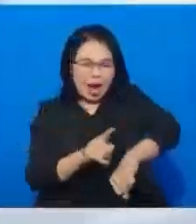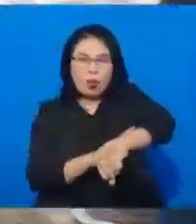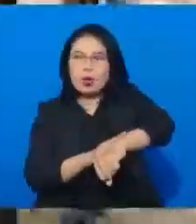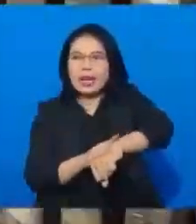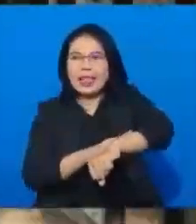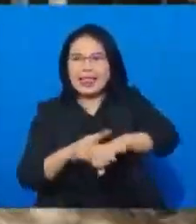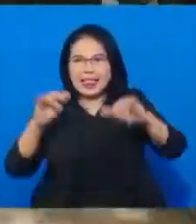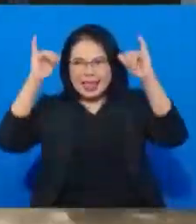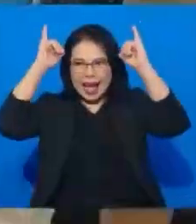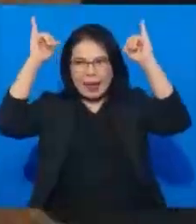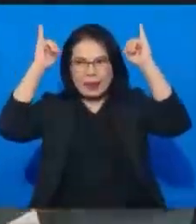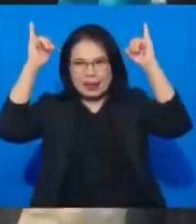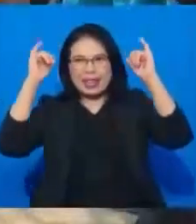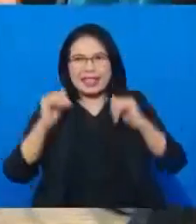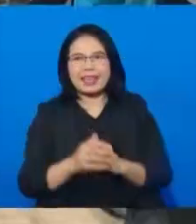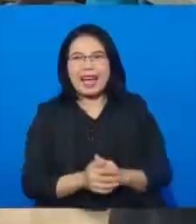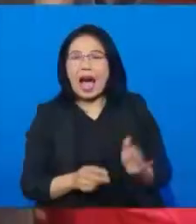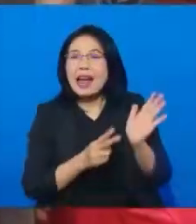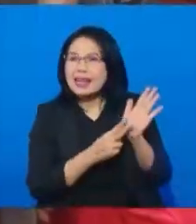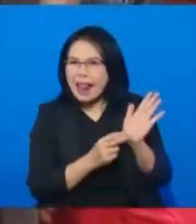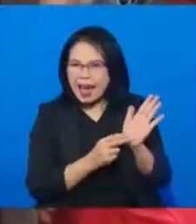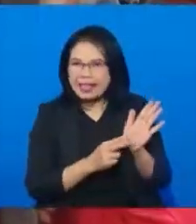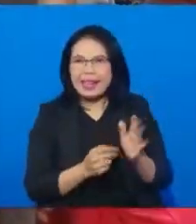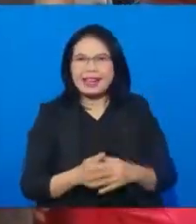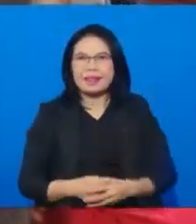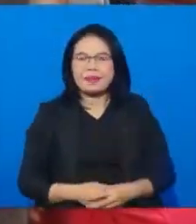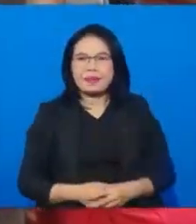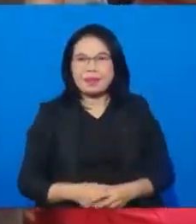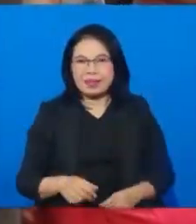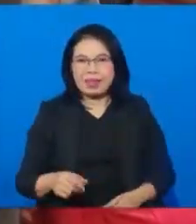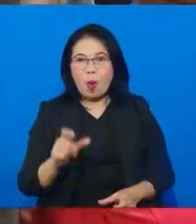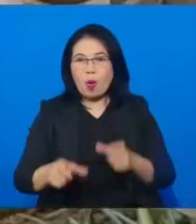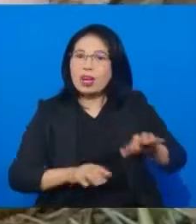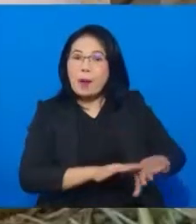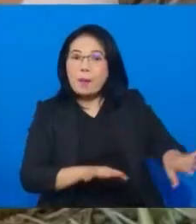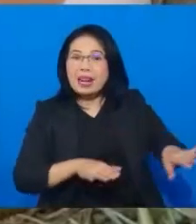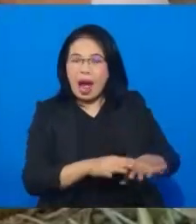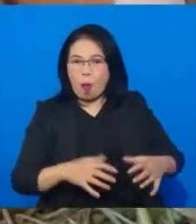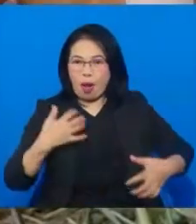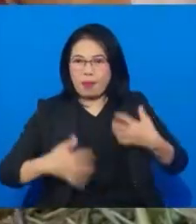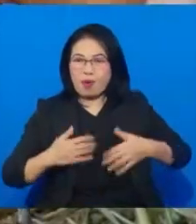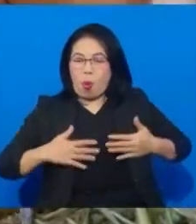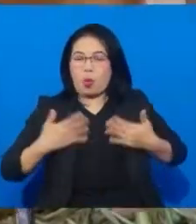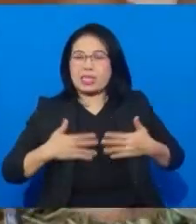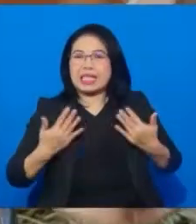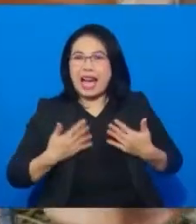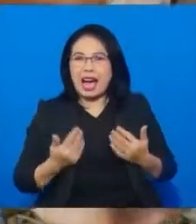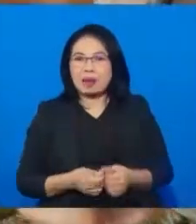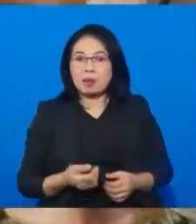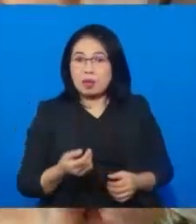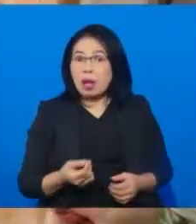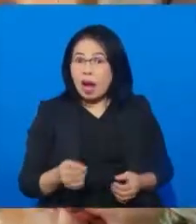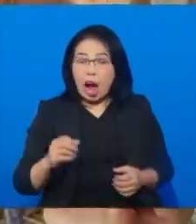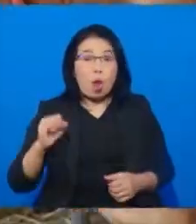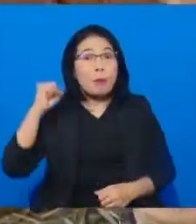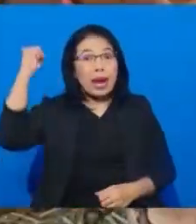sebagai ajang kompetisi, kontes digelar sebagai penyemangat ternak, peternak dan penggemuk sapi. Sapi pemenang harga jualnya ini bisa melonjak